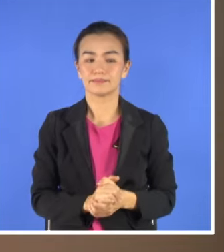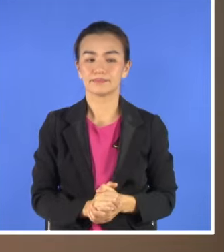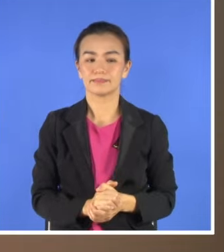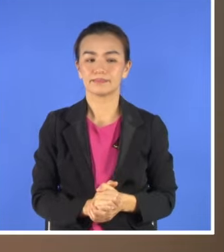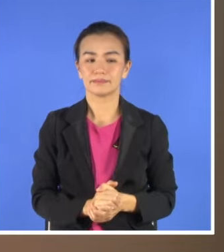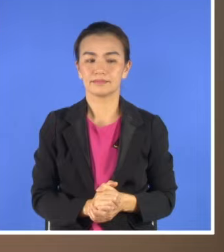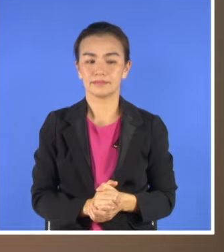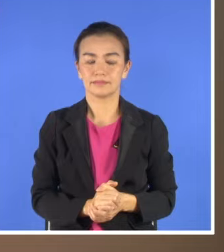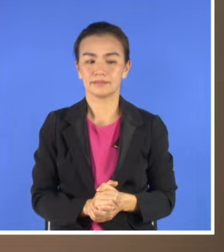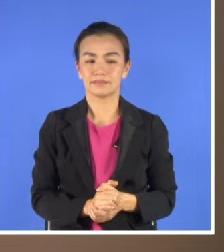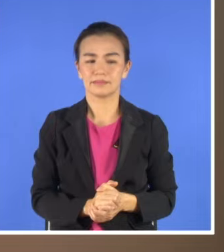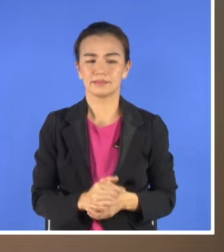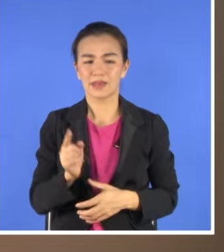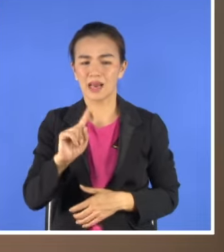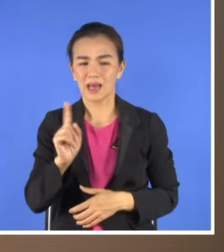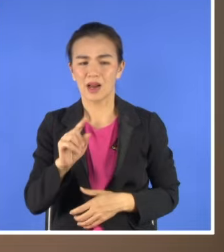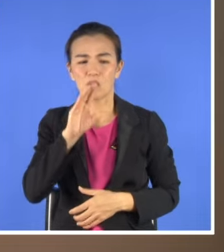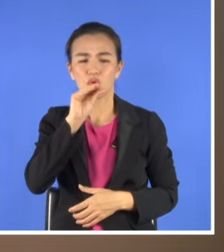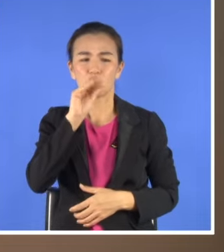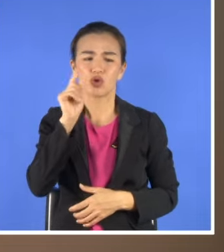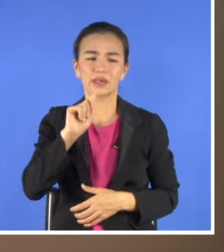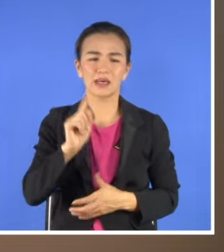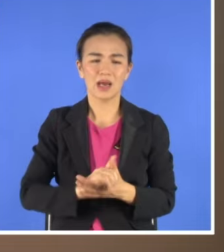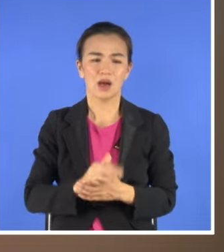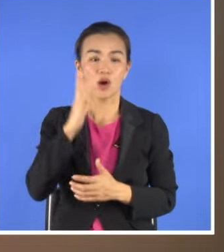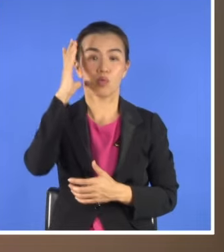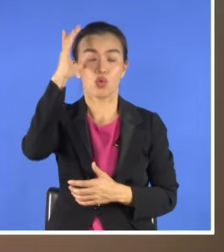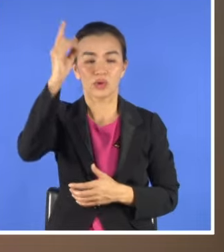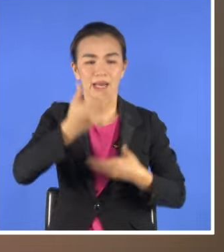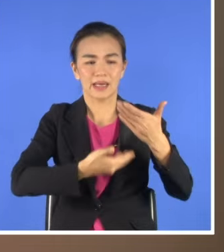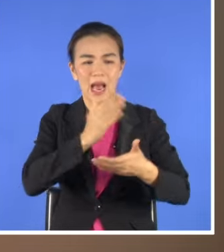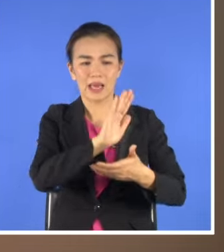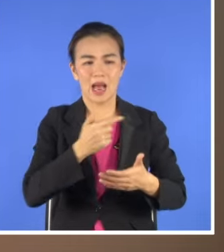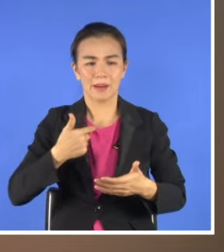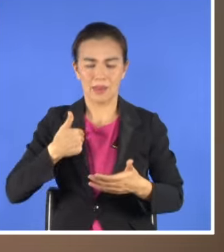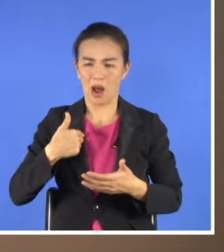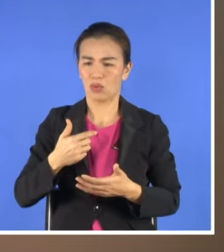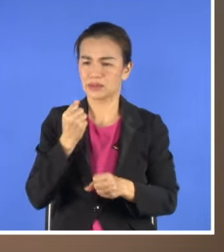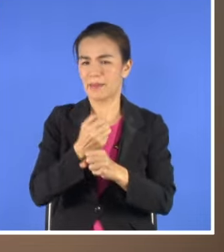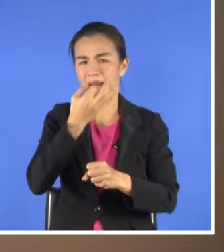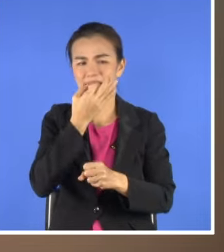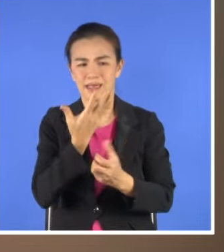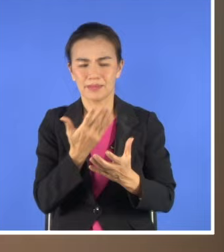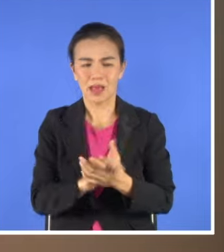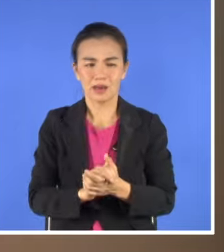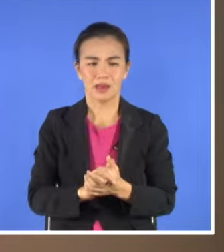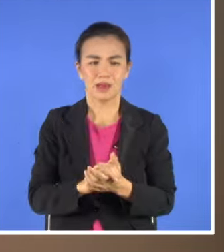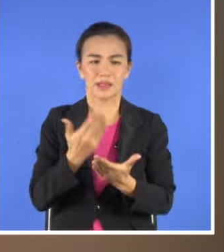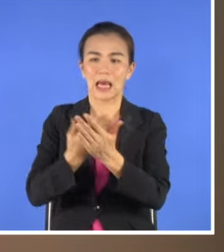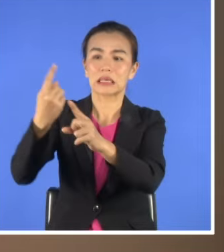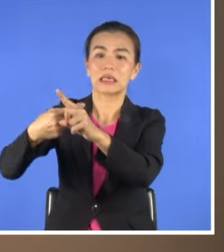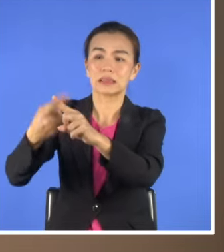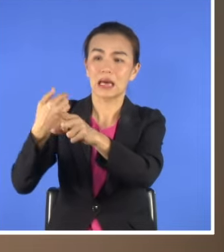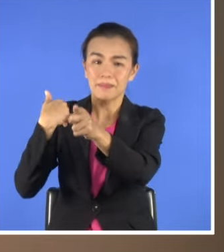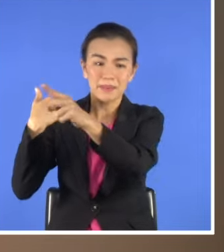บ่มือโอกาสเลยอ่ะกู้กรรมเดียวอ่ะบอกพรุ่งนี้บ่ซื้อขายแล้วคนอื่นที่เพิ่นลงทุนมาเราก็จะทำมาหากินหยังเออเก่ามีเงินเดือนเดินสบายบ่เหร